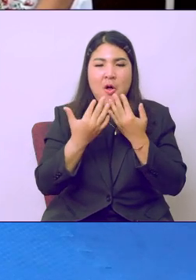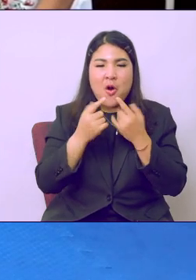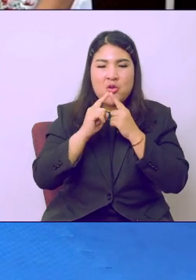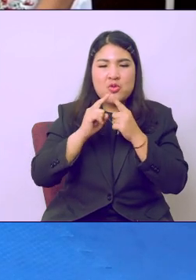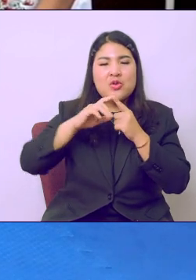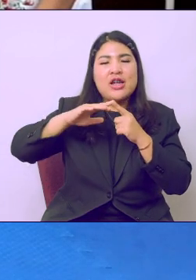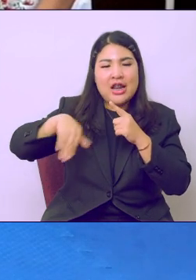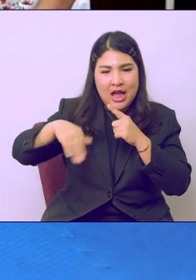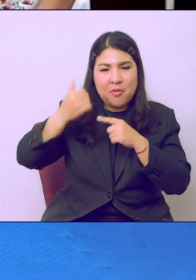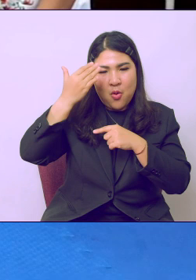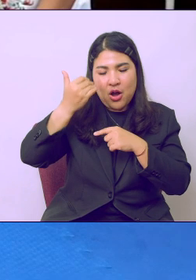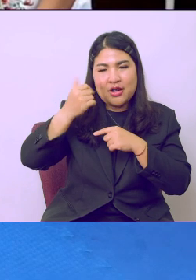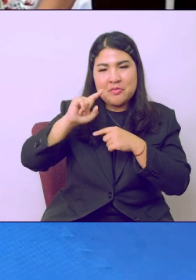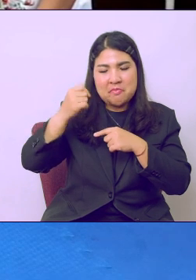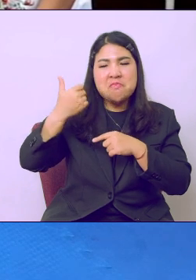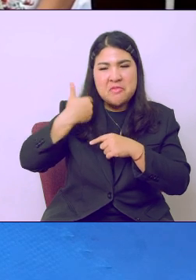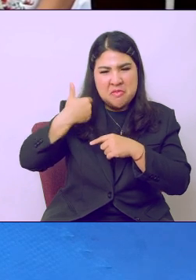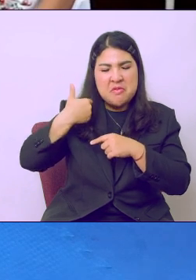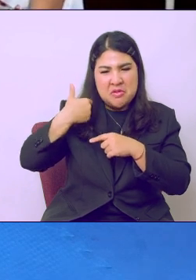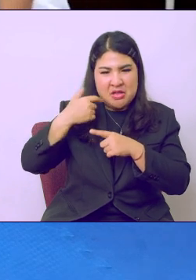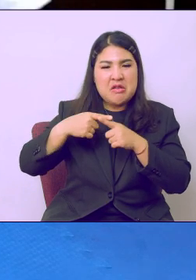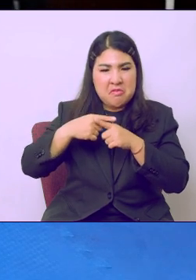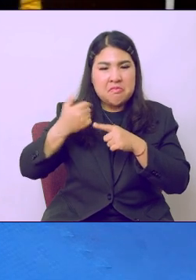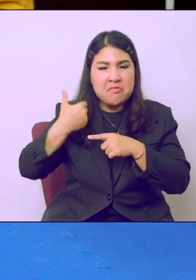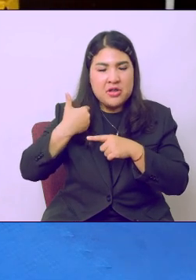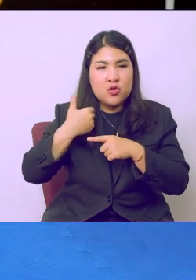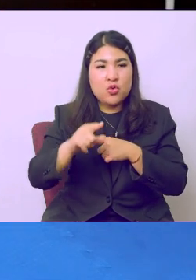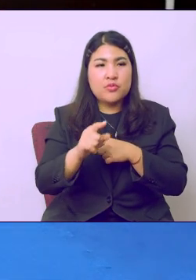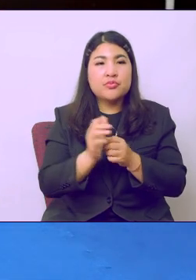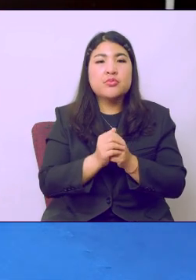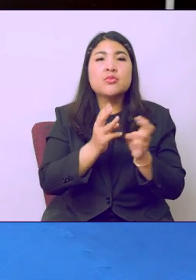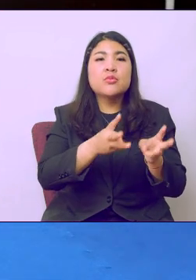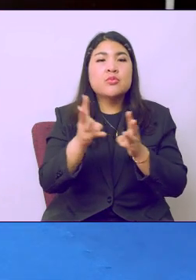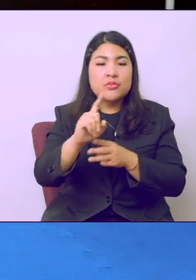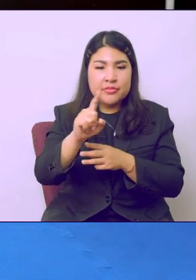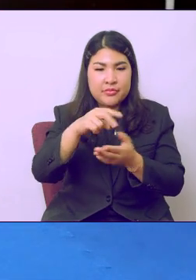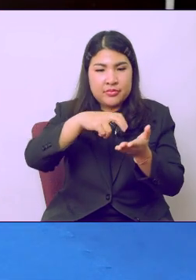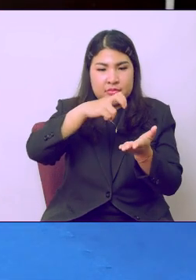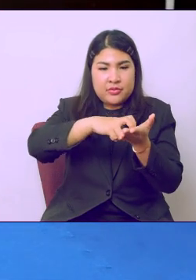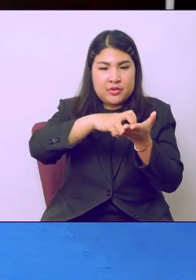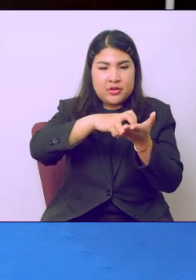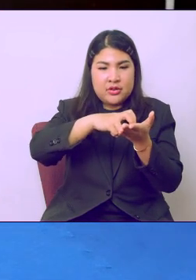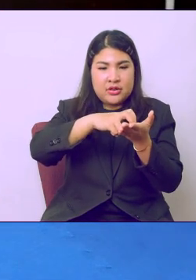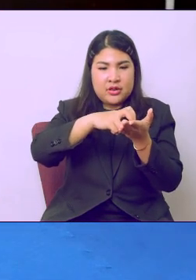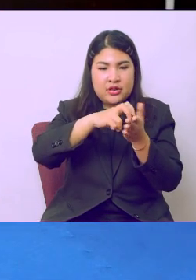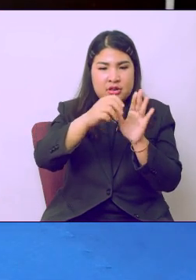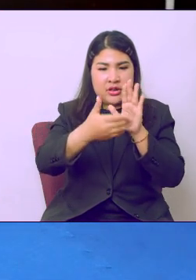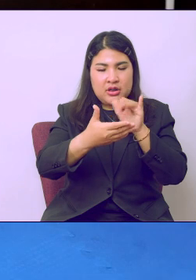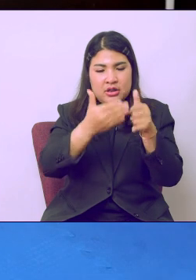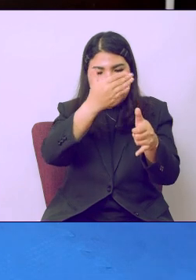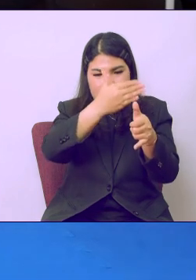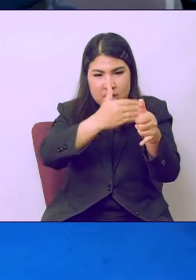เป็นนะครับหลายคนเป็นแต่ว่าเนี่ยเราเลยจำเป็นต้องชันเข่าน้องเห็นมยพอชันเขาน้องเกิดอะไรขึ้นครับหลังเป็นระนาบ